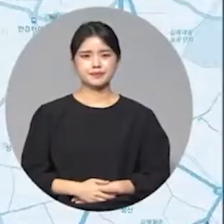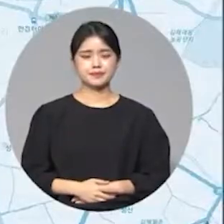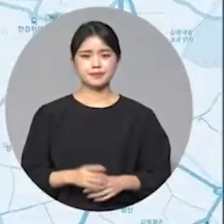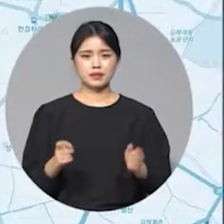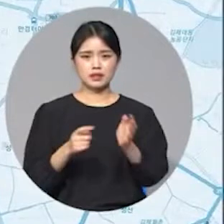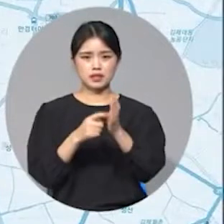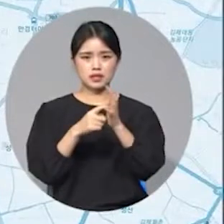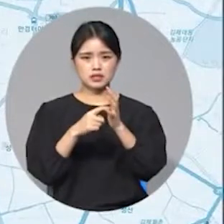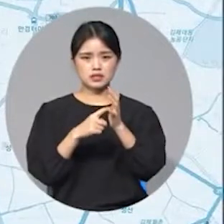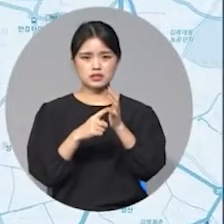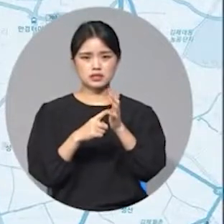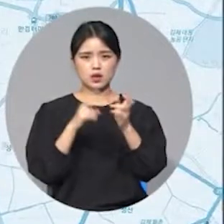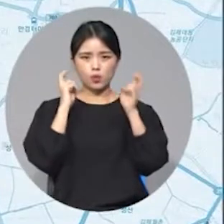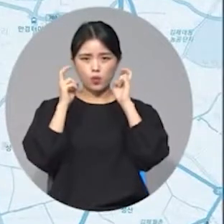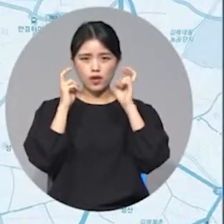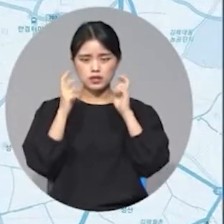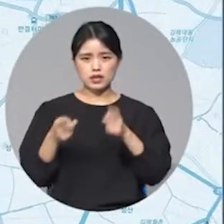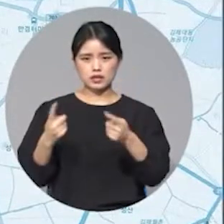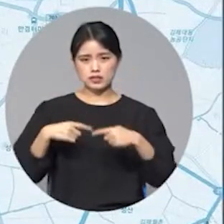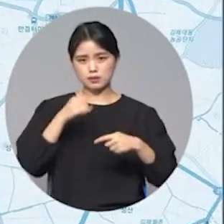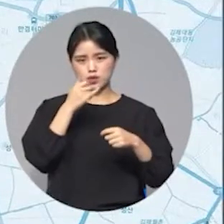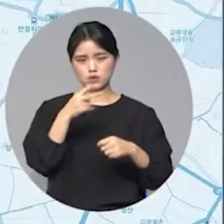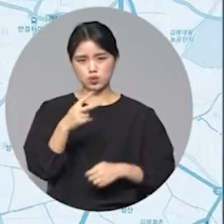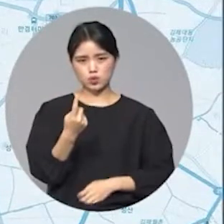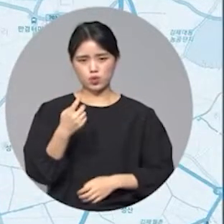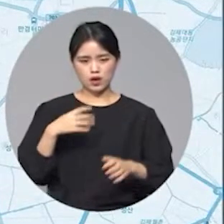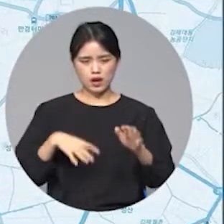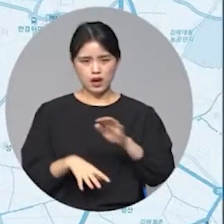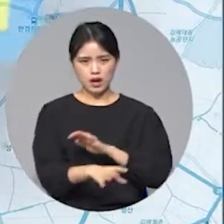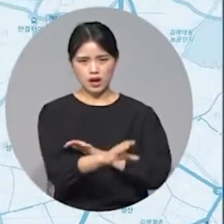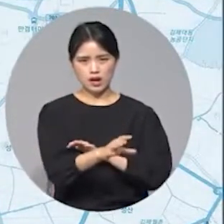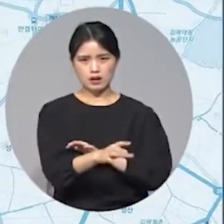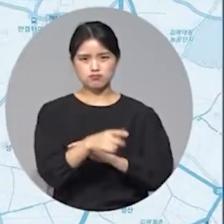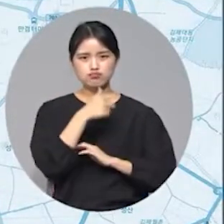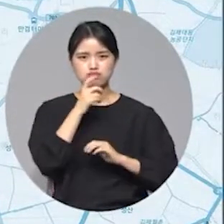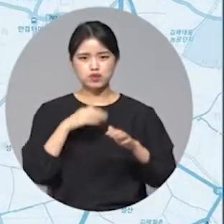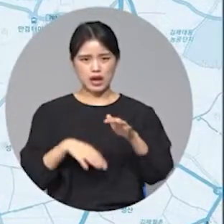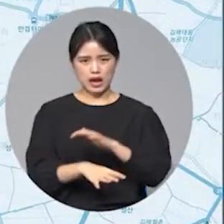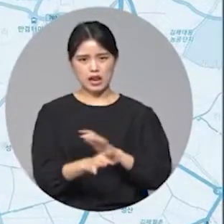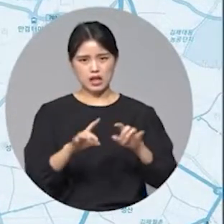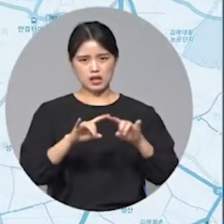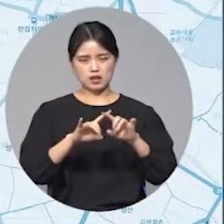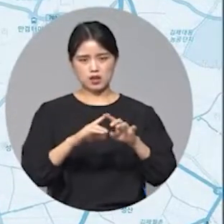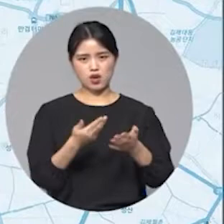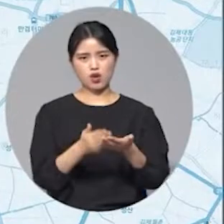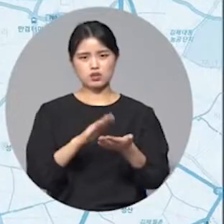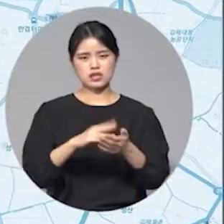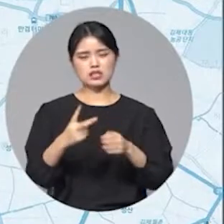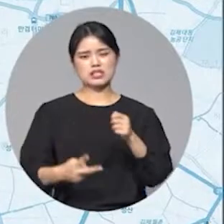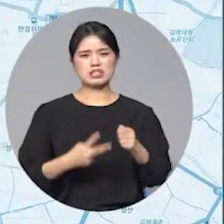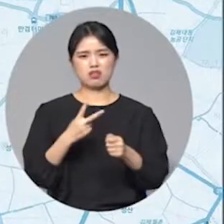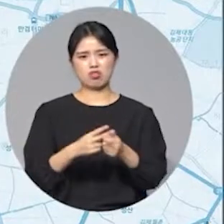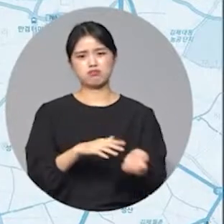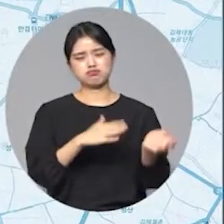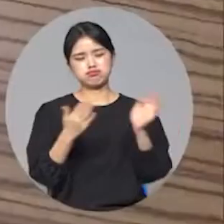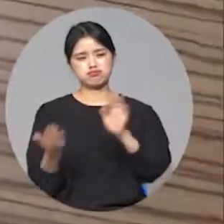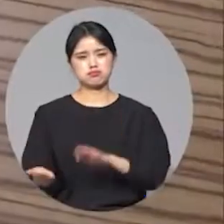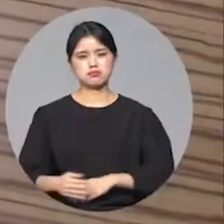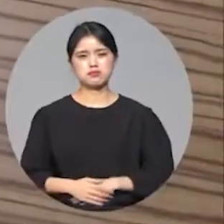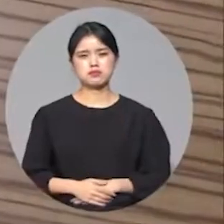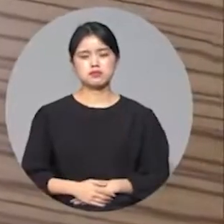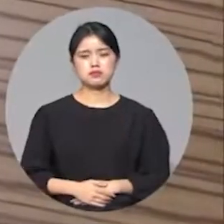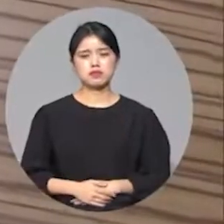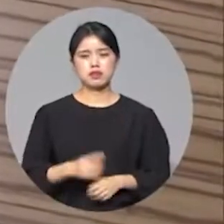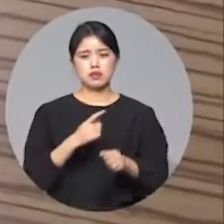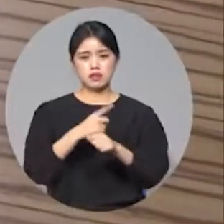당장 시공사가 나타나더라도 해저 터널을 뚫는 송변전 설비공사를 하는 데에만 2년이 걸릴 전망.